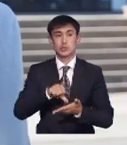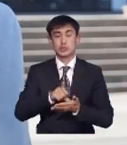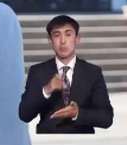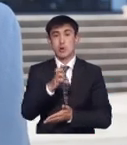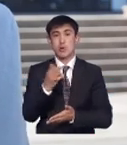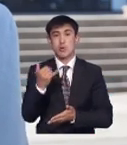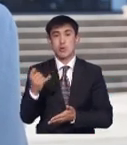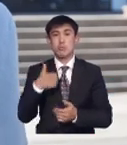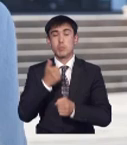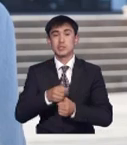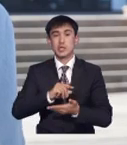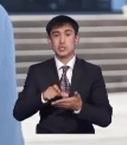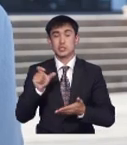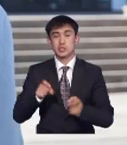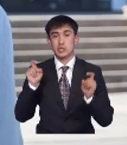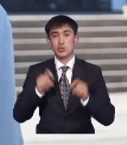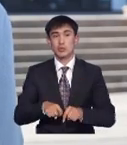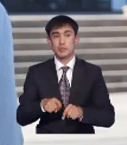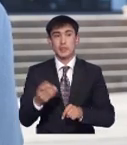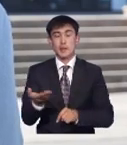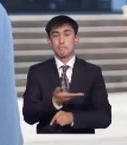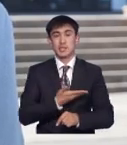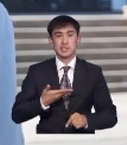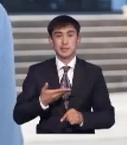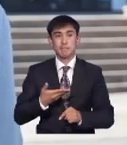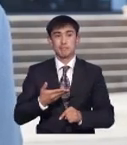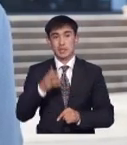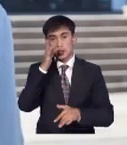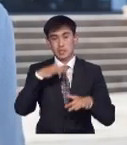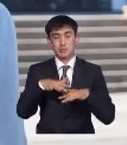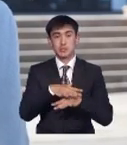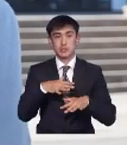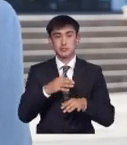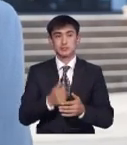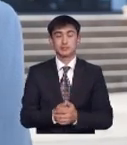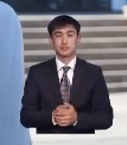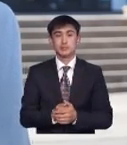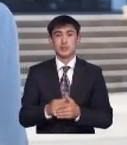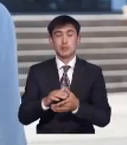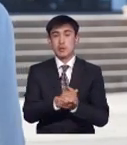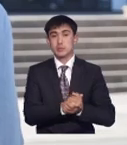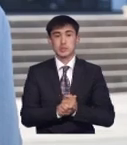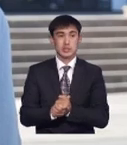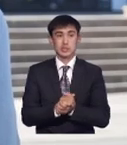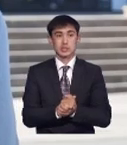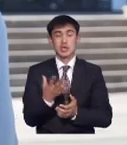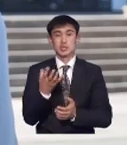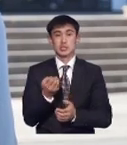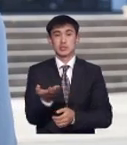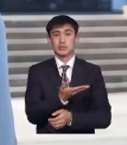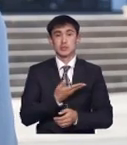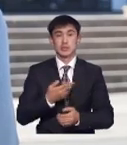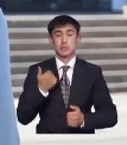ұйымының бас хатшысының келуі, осының барлығы біздің еліміздің, біздің мемлекетіміздің бейбітшілік екендігін, және де